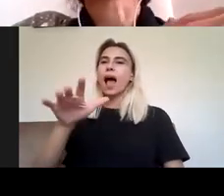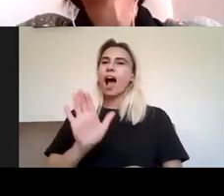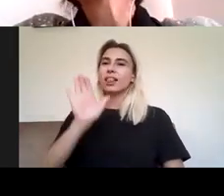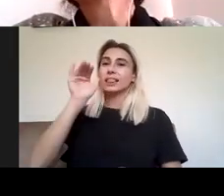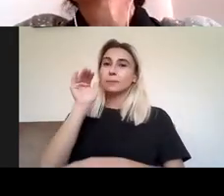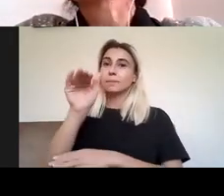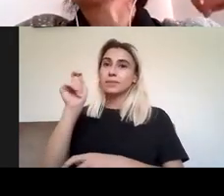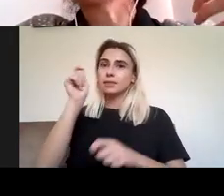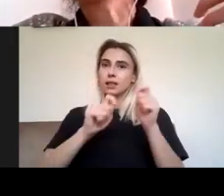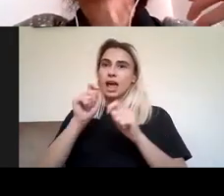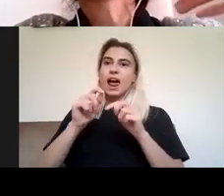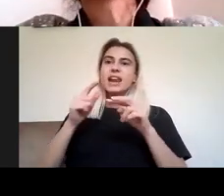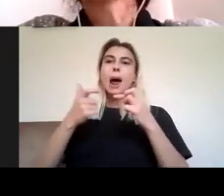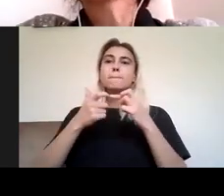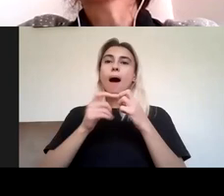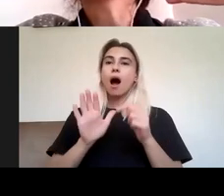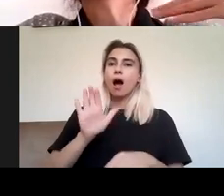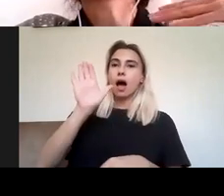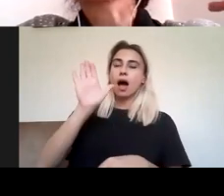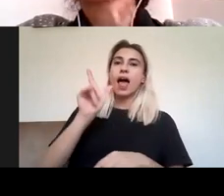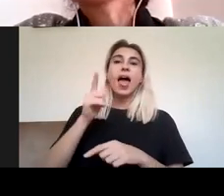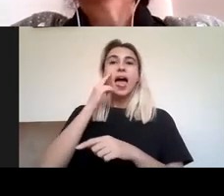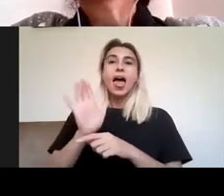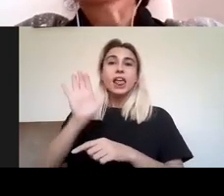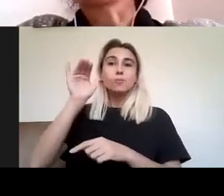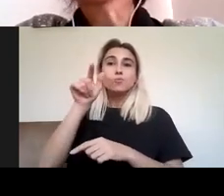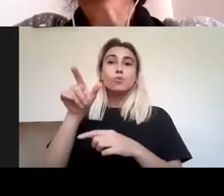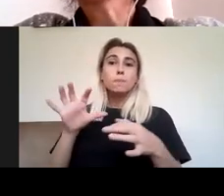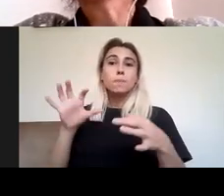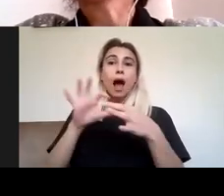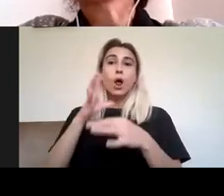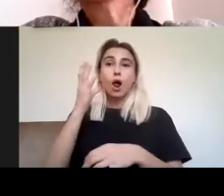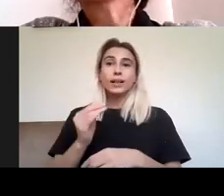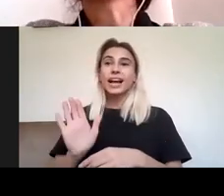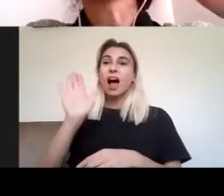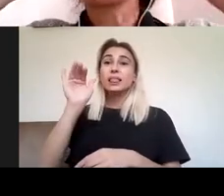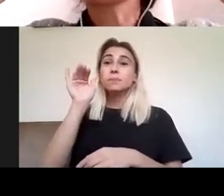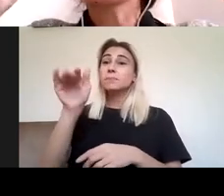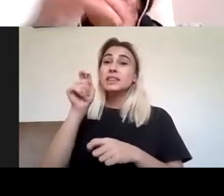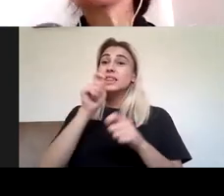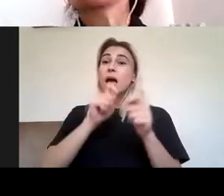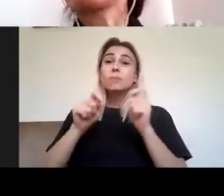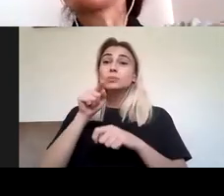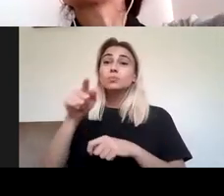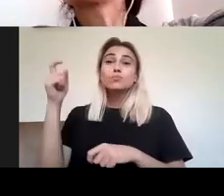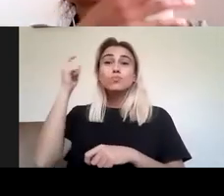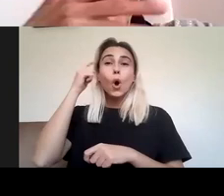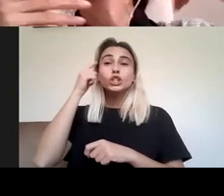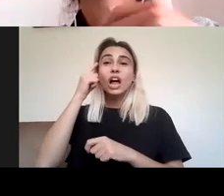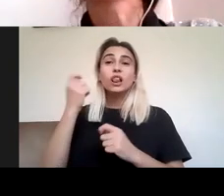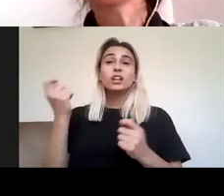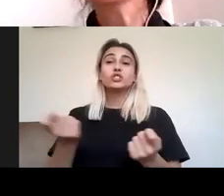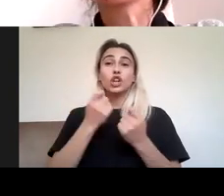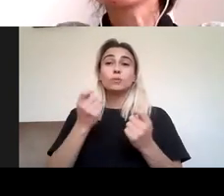ederken rampa sistemi, eğim buna bağlı olmak üzere kaldırımla ilgili yapmış olduğunuz boyutsal çalışmayı eğer doğru